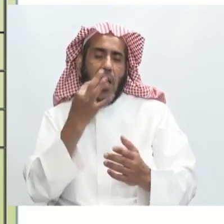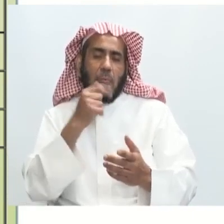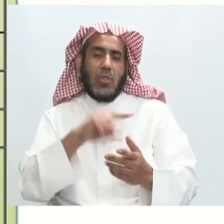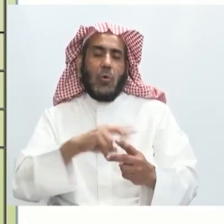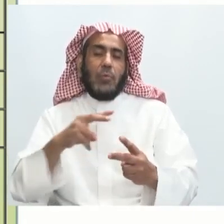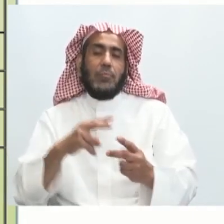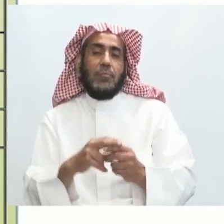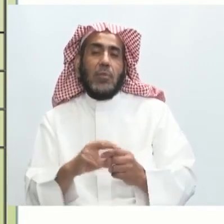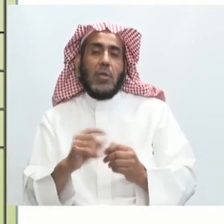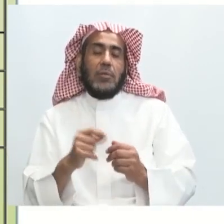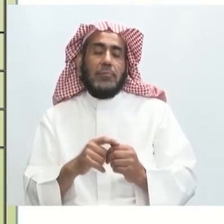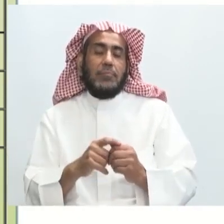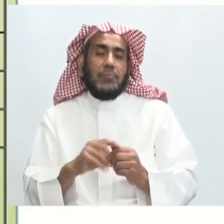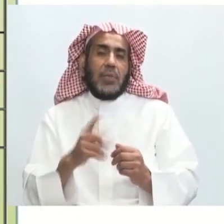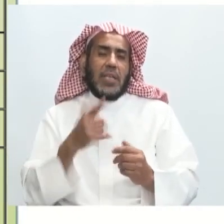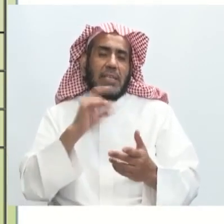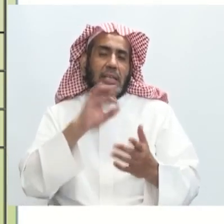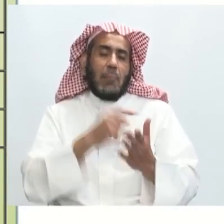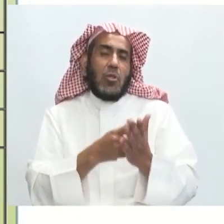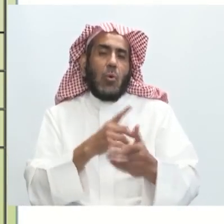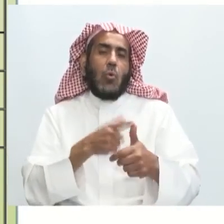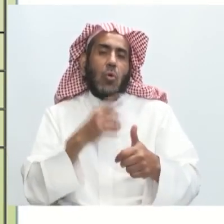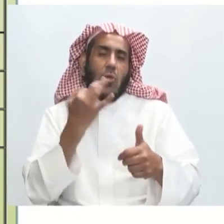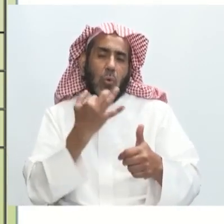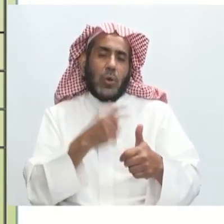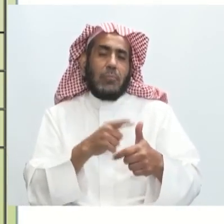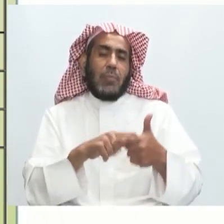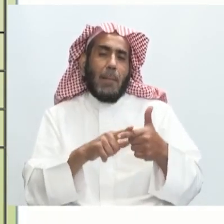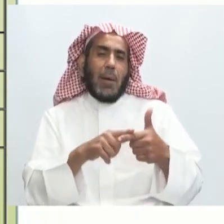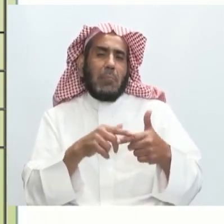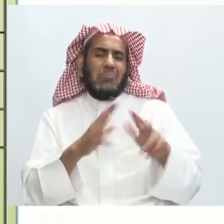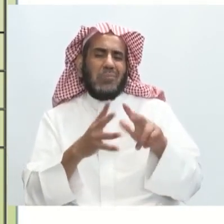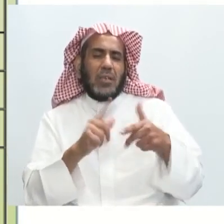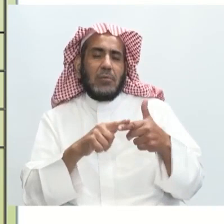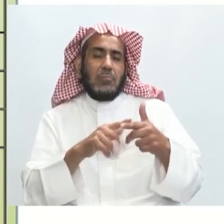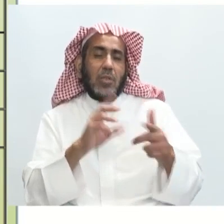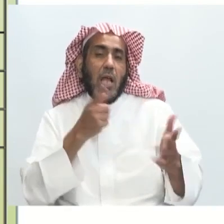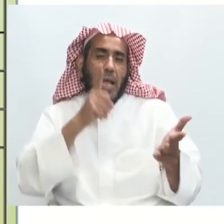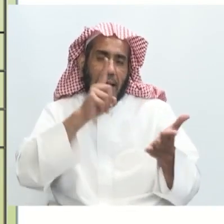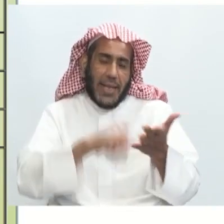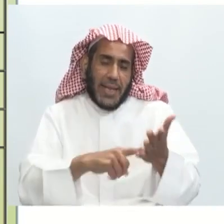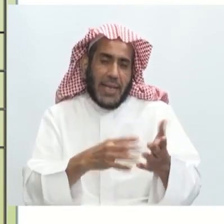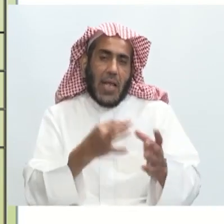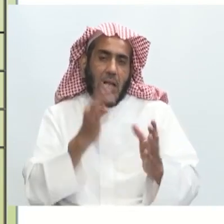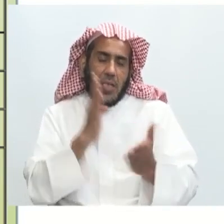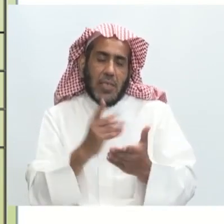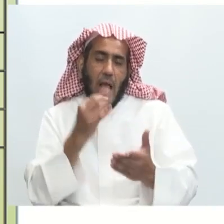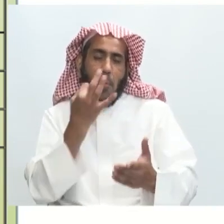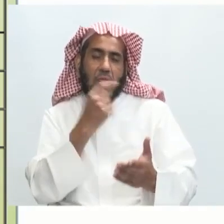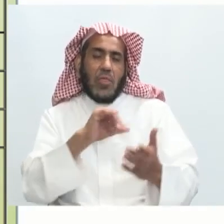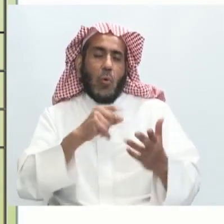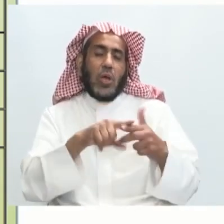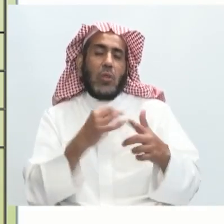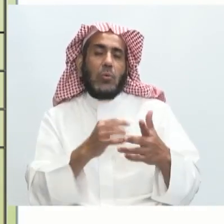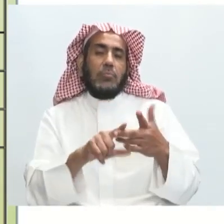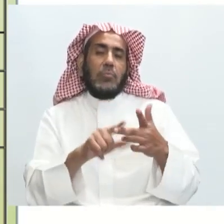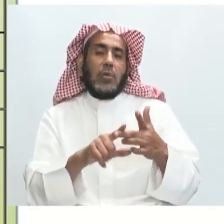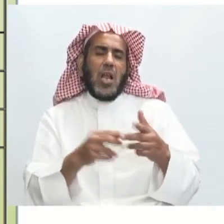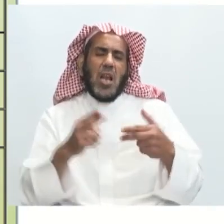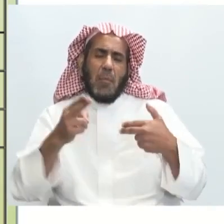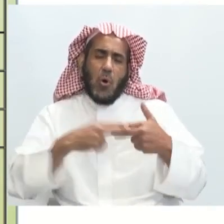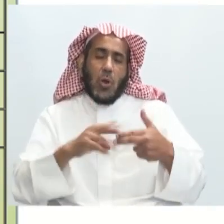وهكذا فالتزام ذوق مثلا نقول التزام الذوق ضروري اما المتردد نقول ان التزام الذوقي ضروري